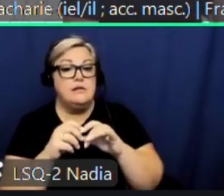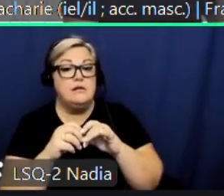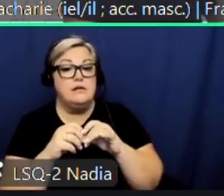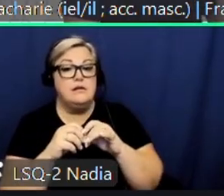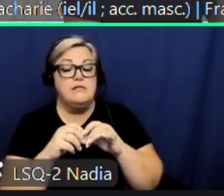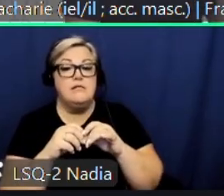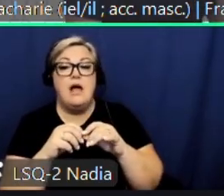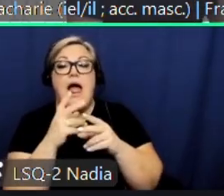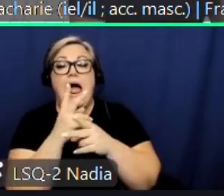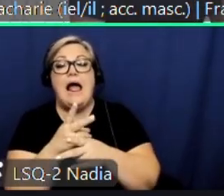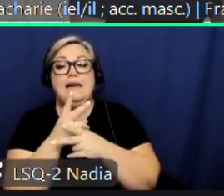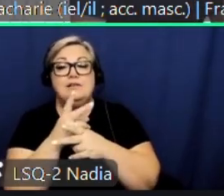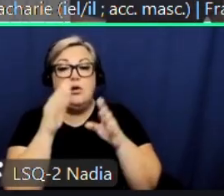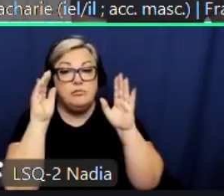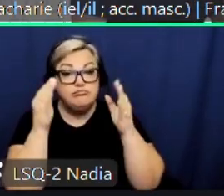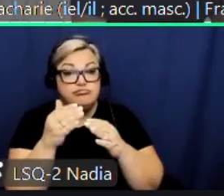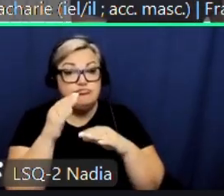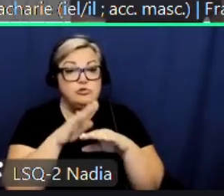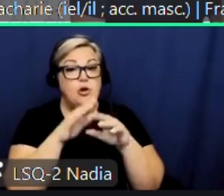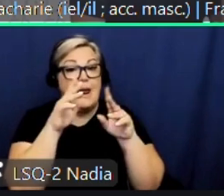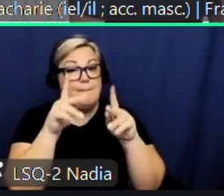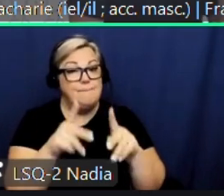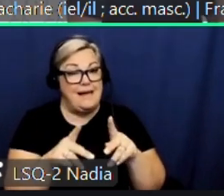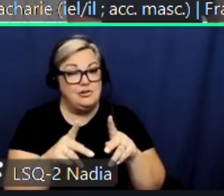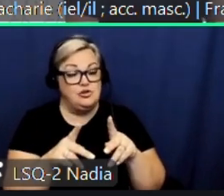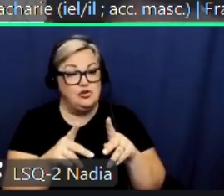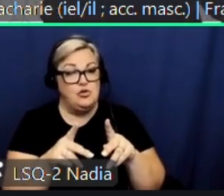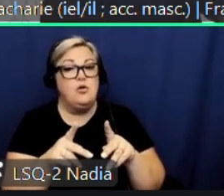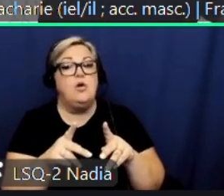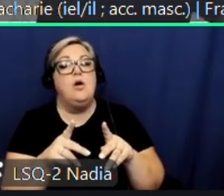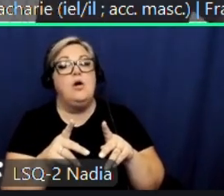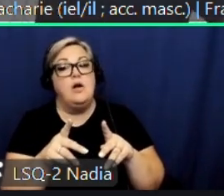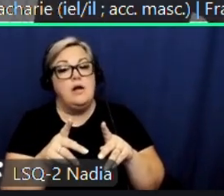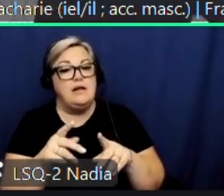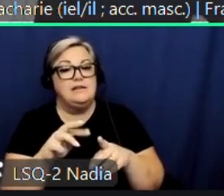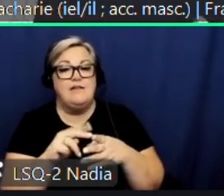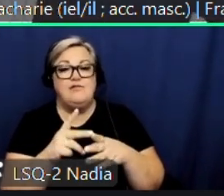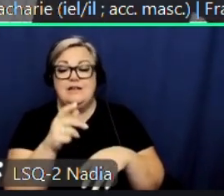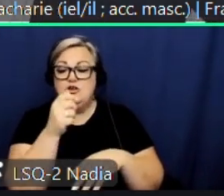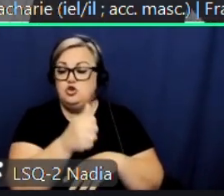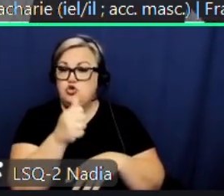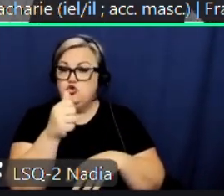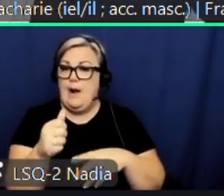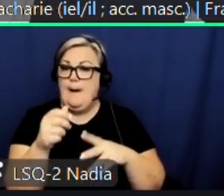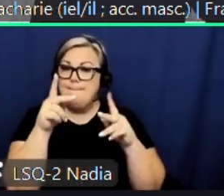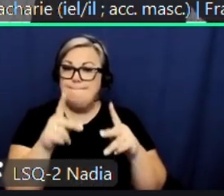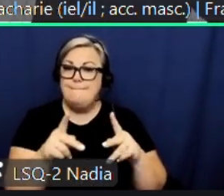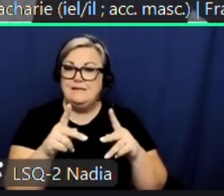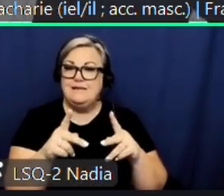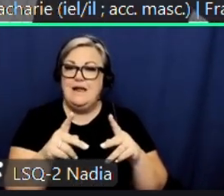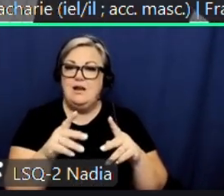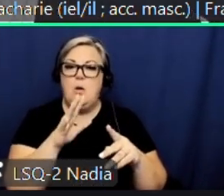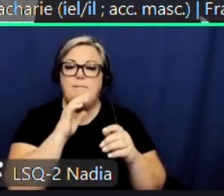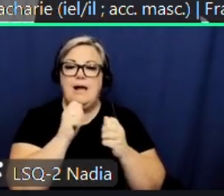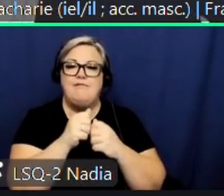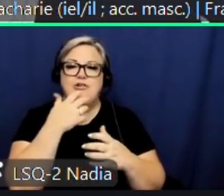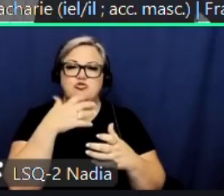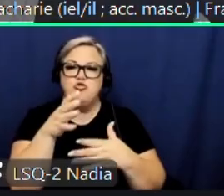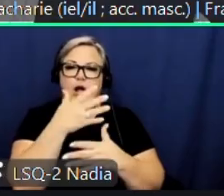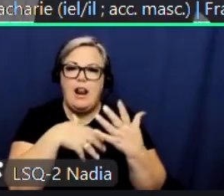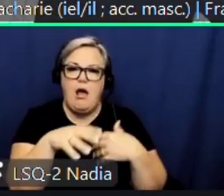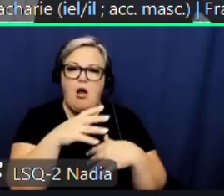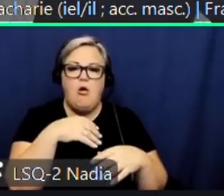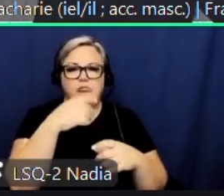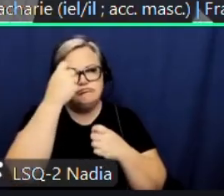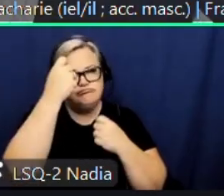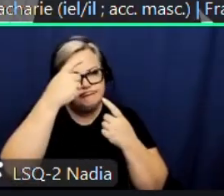définit les soins centrés sur la personne comme étant une approche où chaque patient-patiente est abordé avec chaleur, compassion